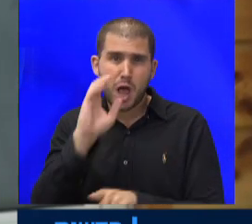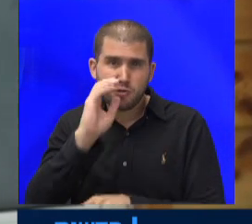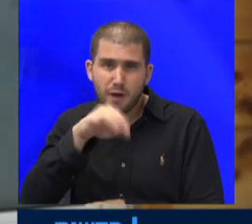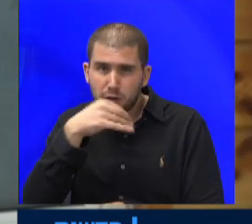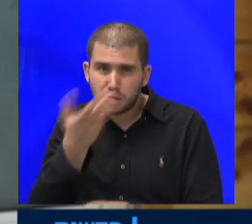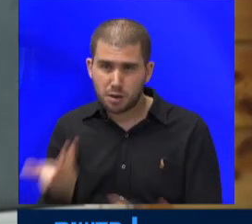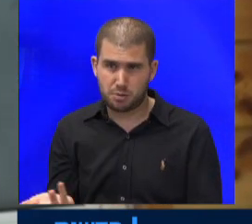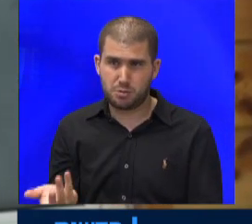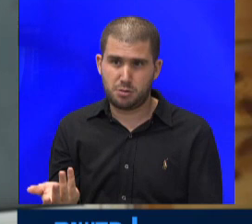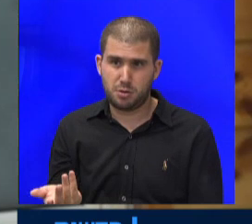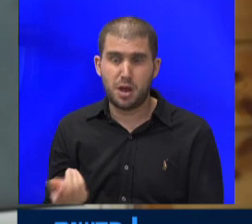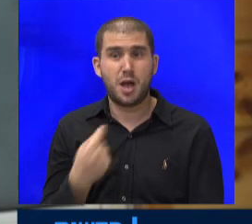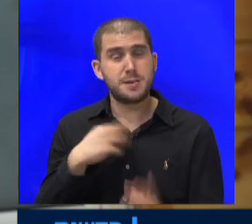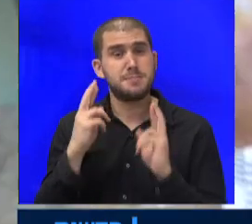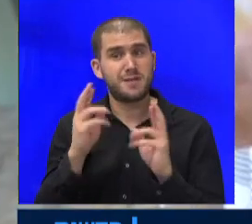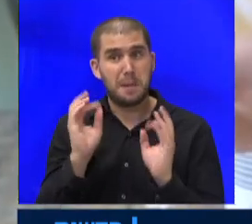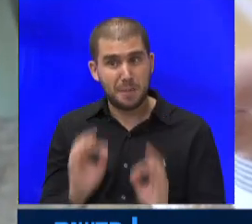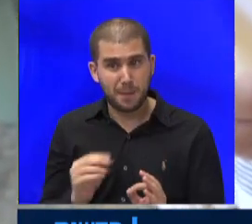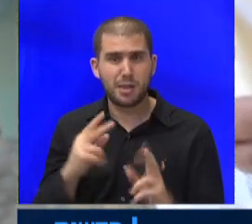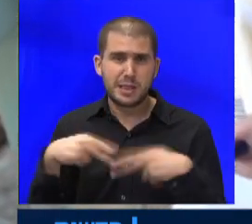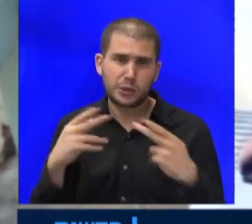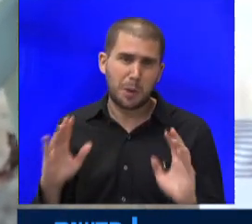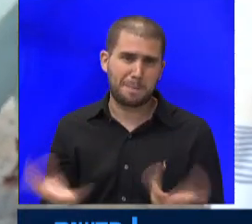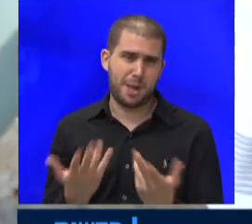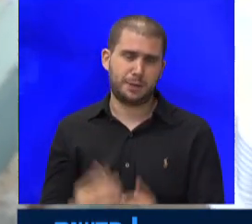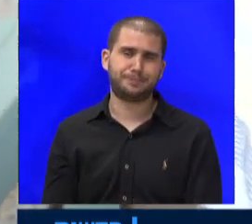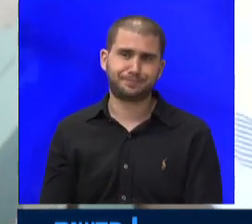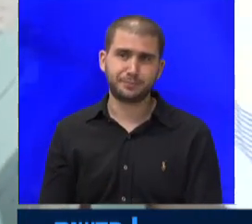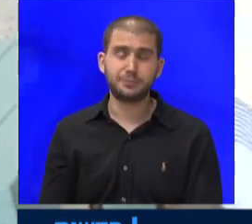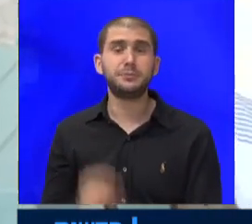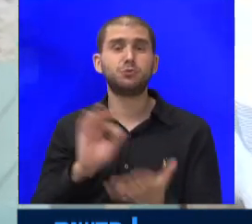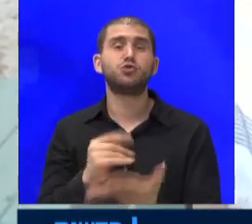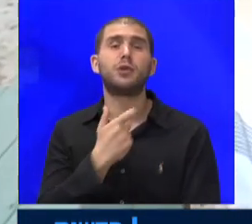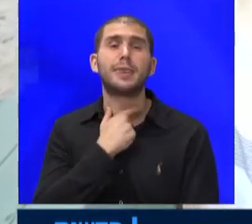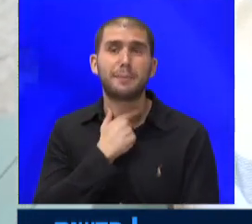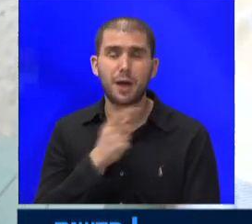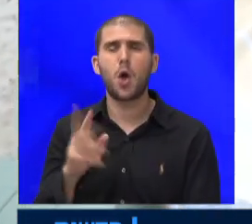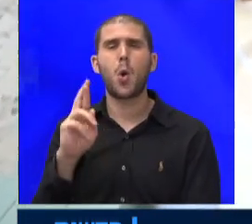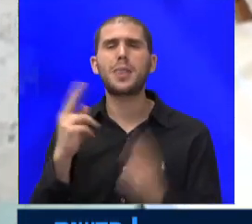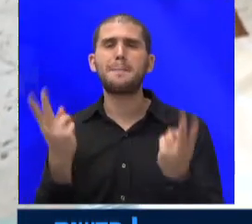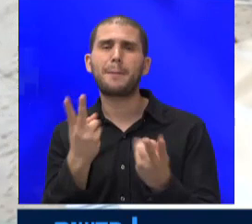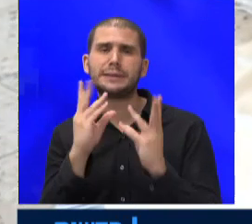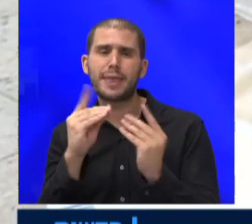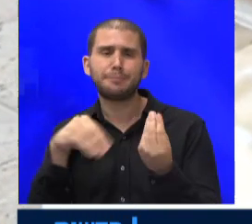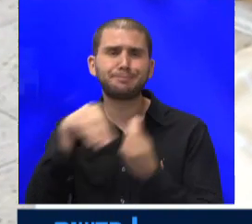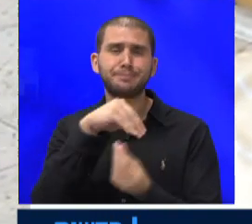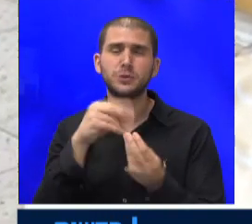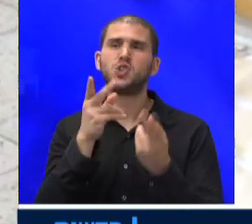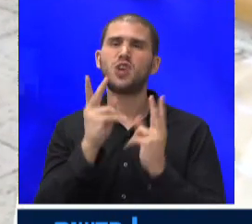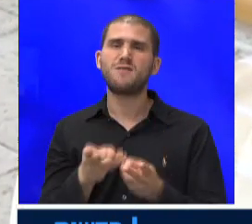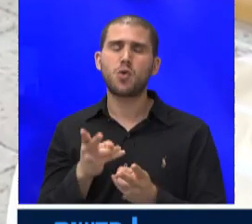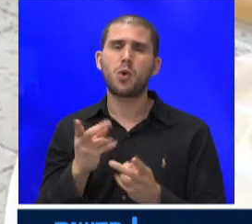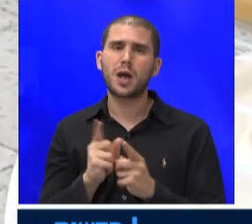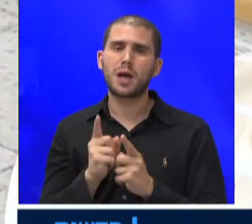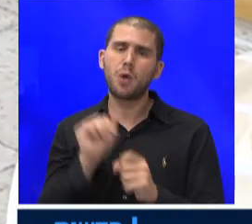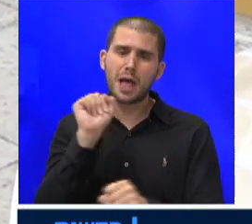ואני מקווה באמת שנחזור כמה שיותר מהר. וכשאין ברירה, רומי מחפשת דרכים שיאפשרו לה לצלוח את הבגרויות